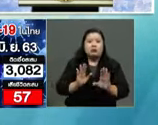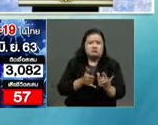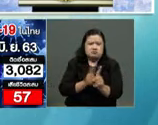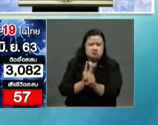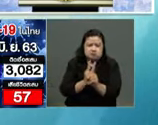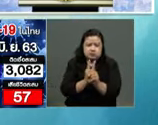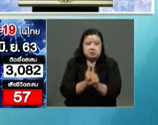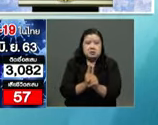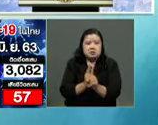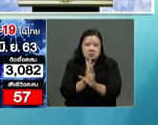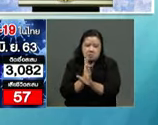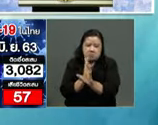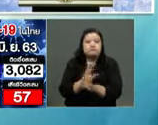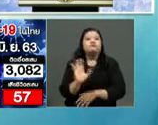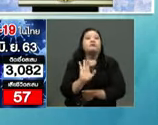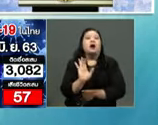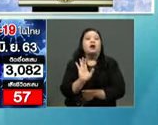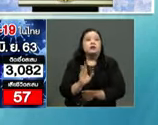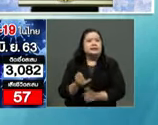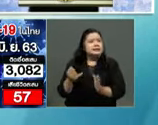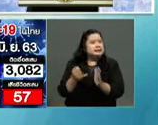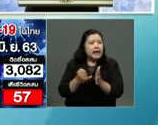คือเว้นระยะนะครับถึงอยู่ในบ้านก็ต้องวิรยะนะครับห่างห่างกันไว้หน่อยนึงนะครับแล้วก็ถ้าเป็นร้านค้าก็ทำความสะอาดซะแล้วก็เพิ่มขึ้นมาอีกข้อหนึ่งคืออย่าให้แออัดแค่นี้เองครับ5